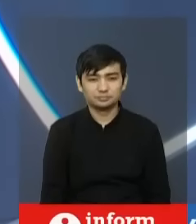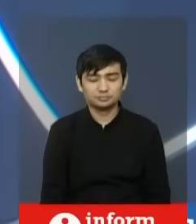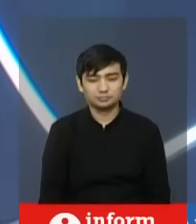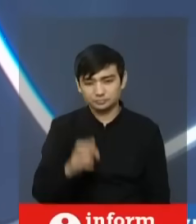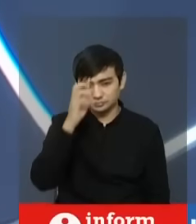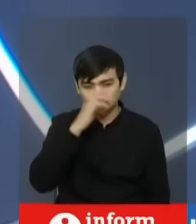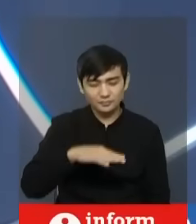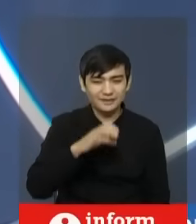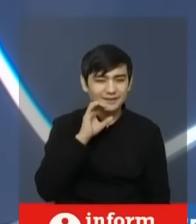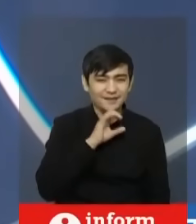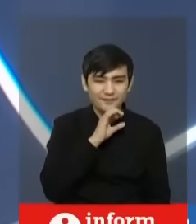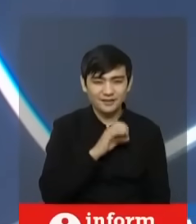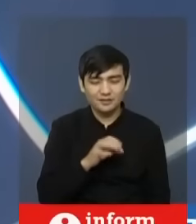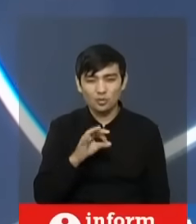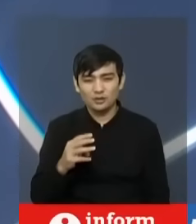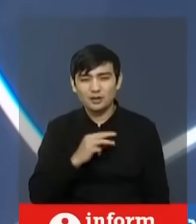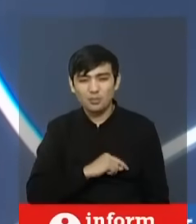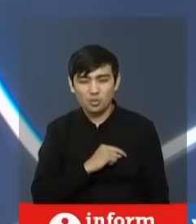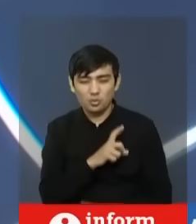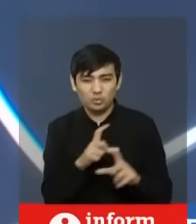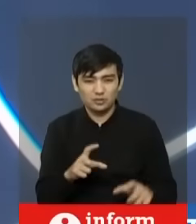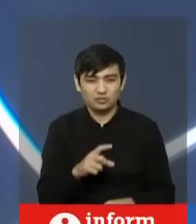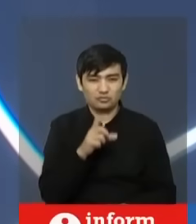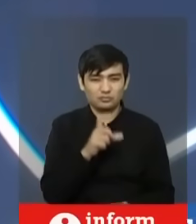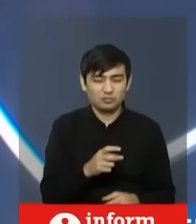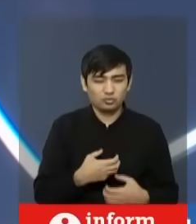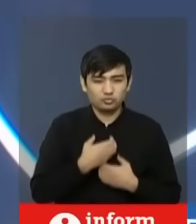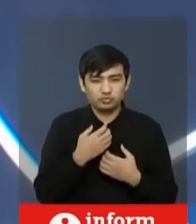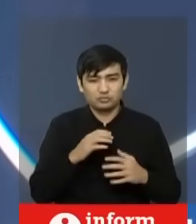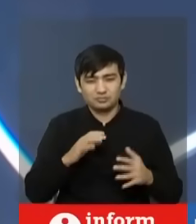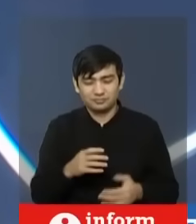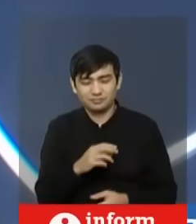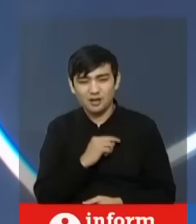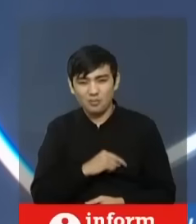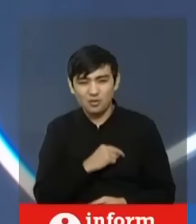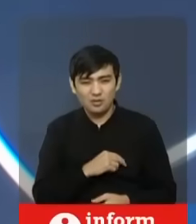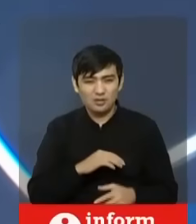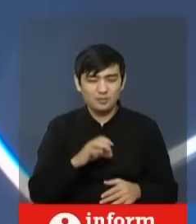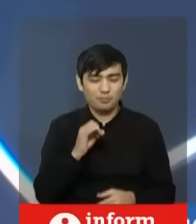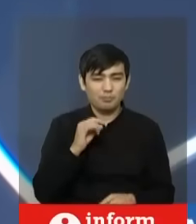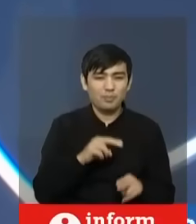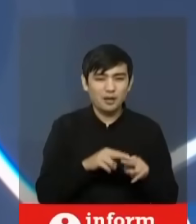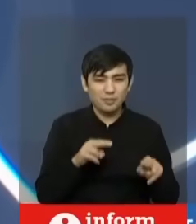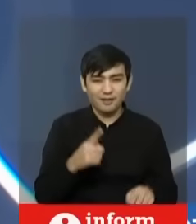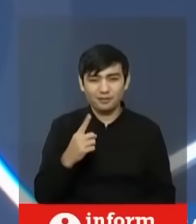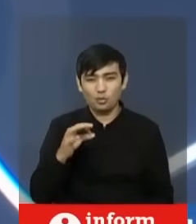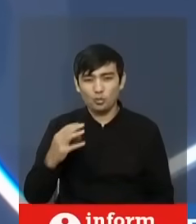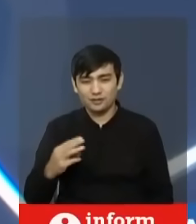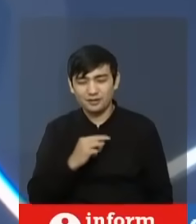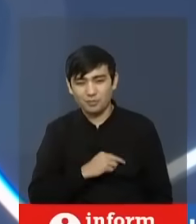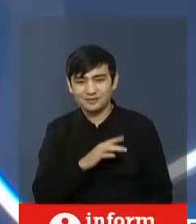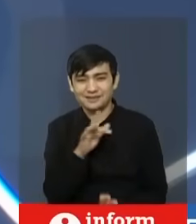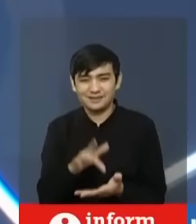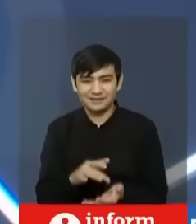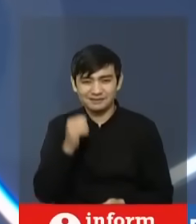Еліміздің солтүстігінде жедел жәрдем қызметкерлері адам төзгісі жағдайда жұмыс істеп жатыр. Өйткені Петропавлдағы жалғыз жедел жәрдем орталығы